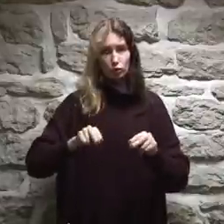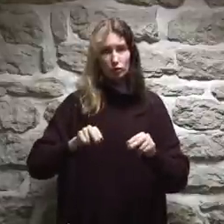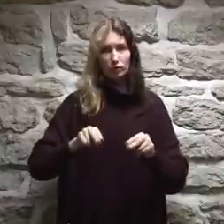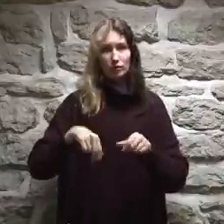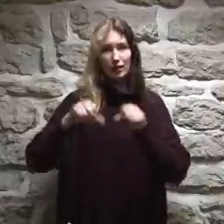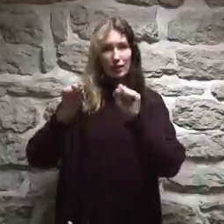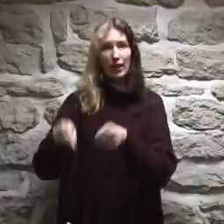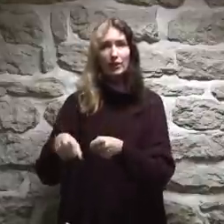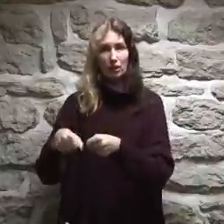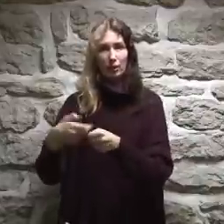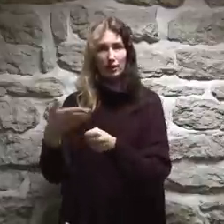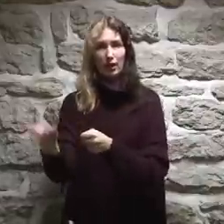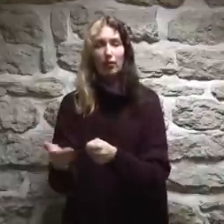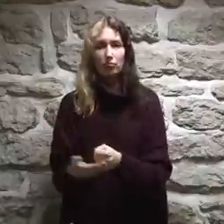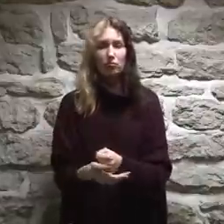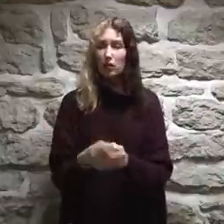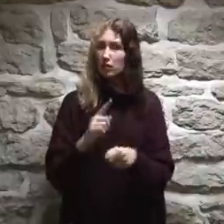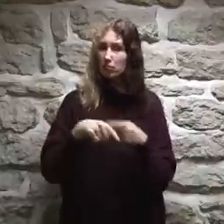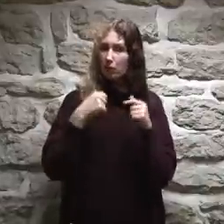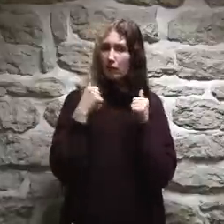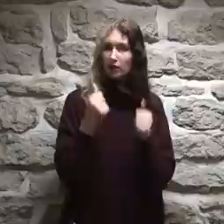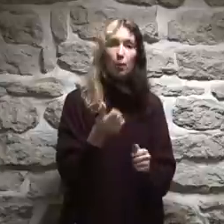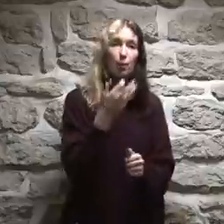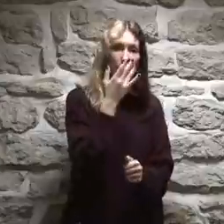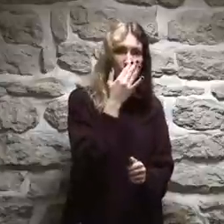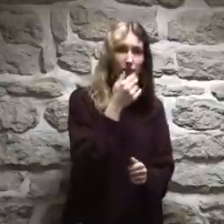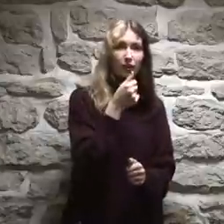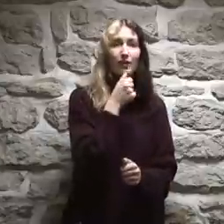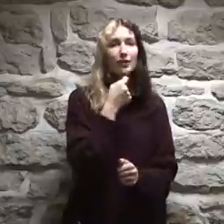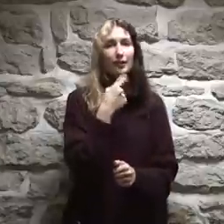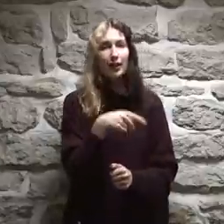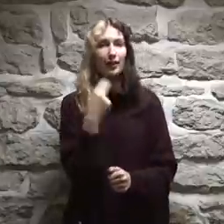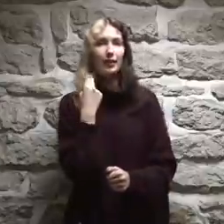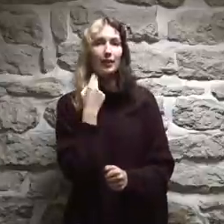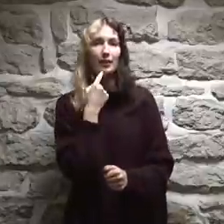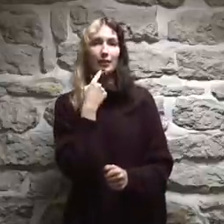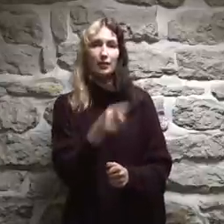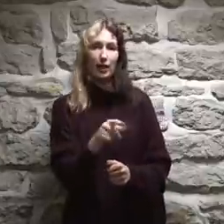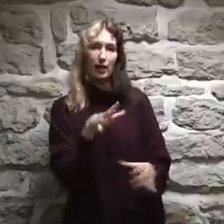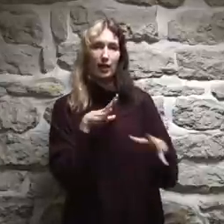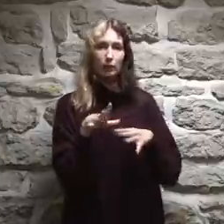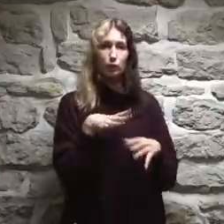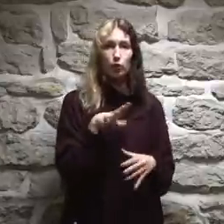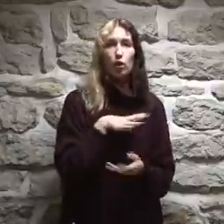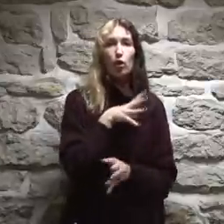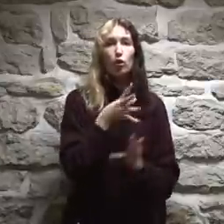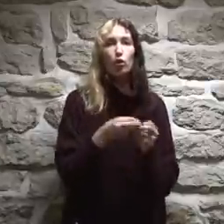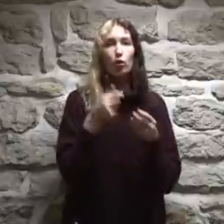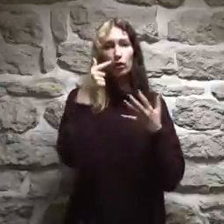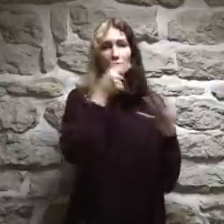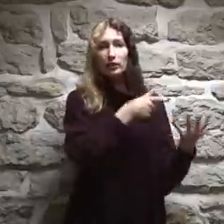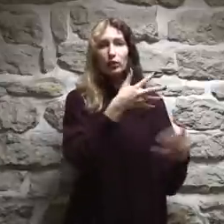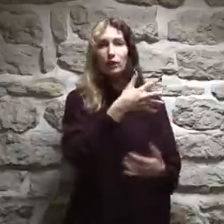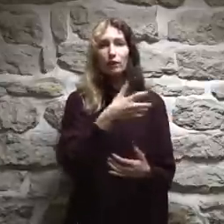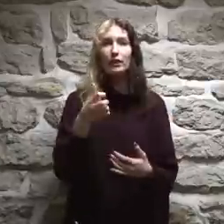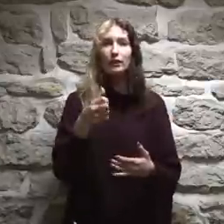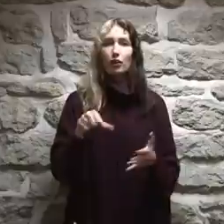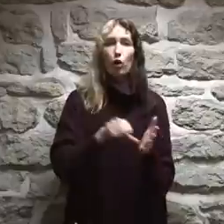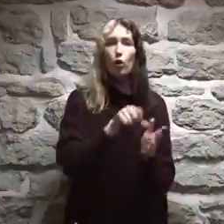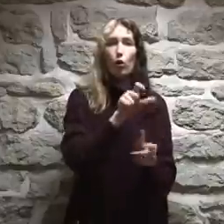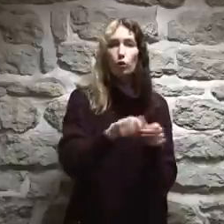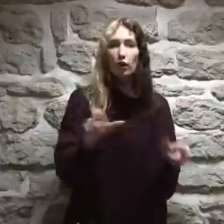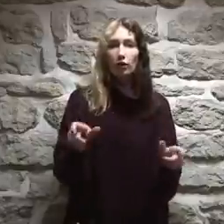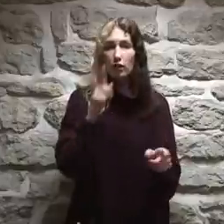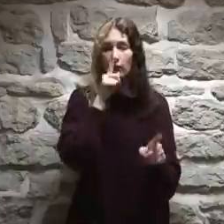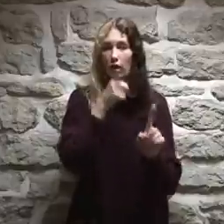väga hästi. Me tegime seda matemaatikas, eesti keeles ja inglise keeles. Kokku oli 7500 osalejat ja tagasiside